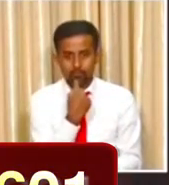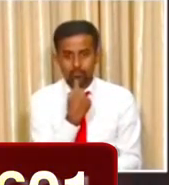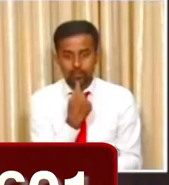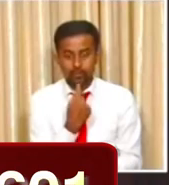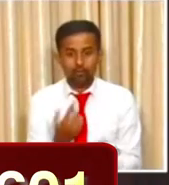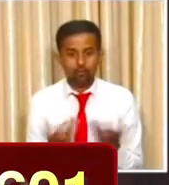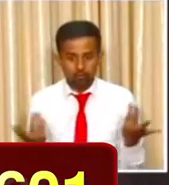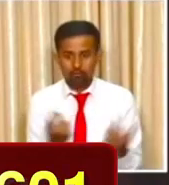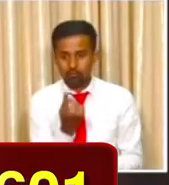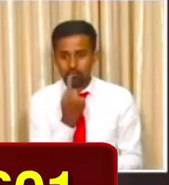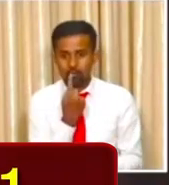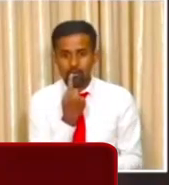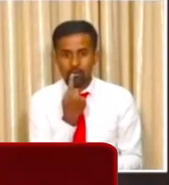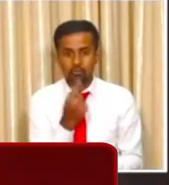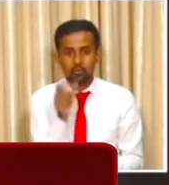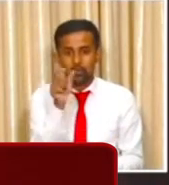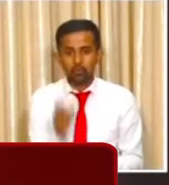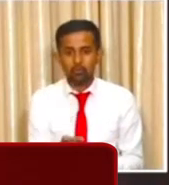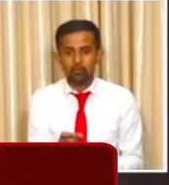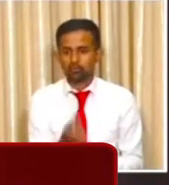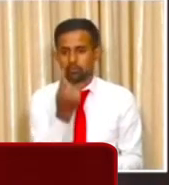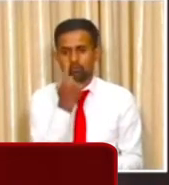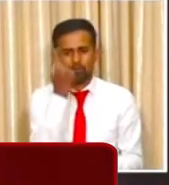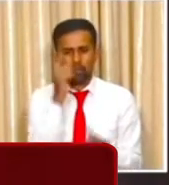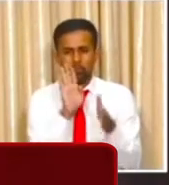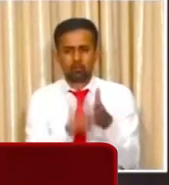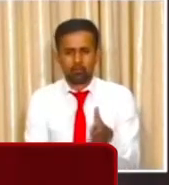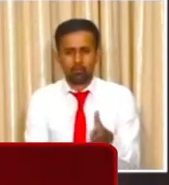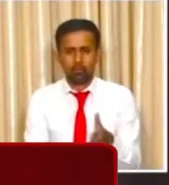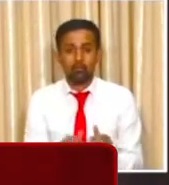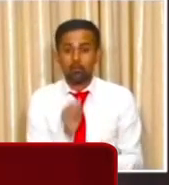मुदलाक मम उपतुमा के प्रकाश प्रतिक्षेप करण